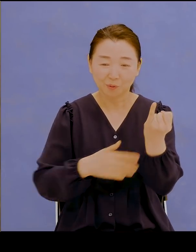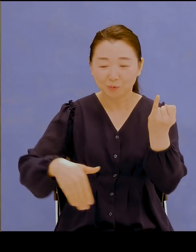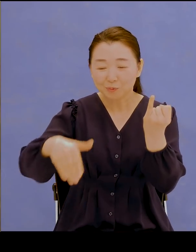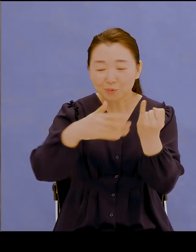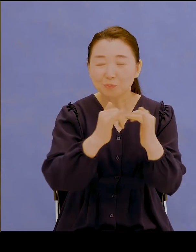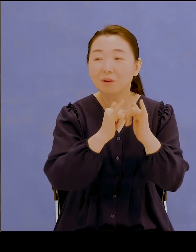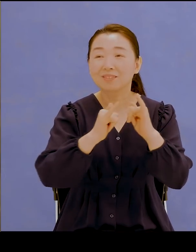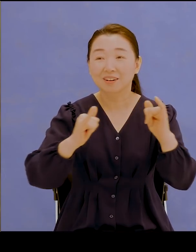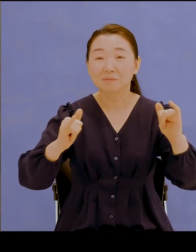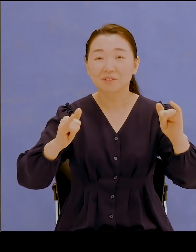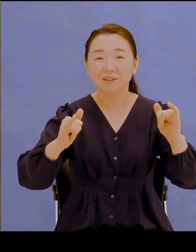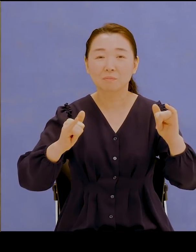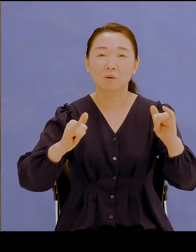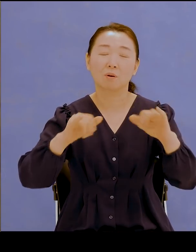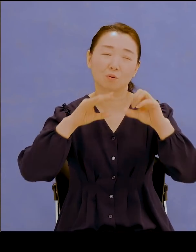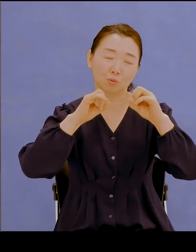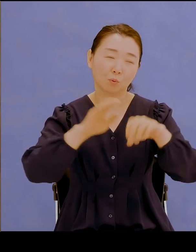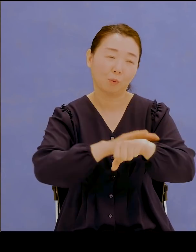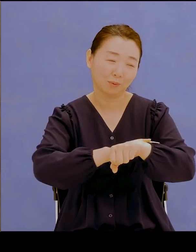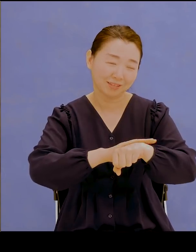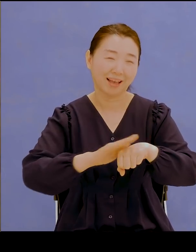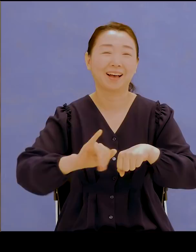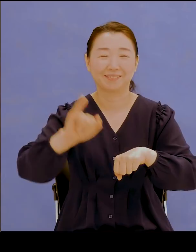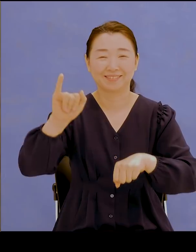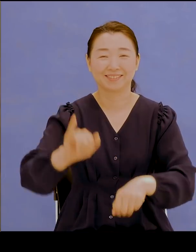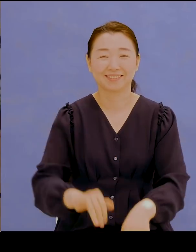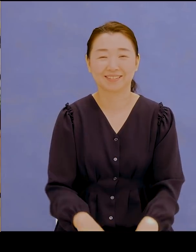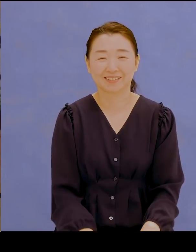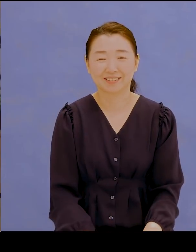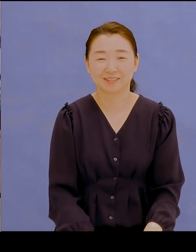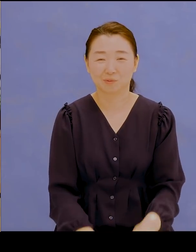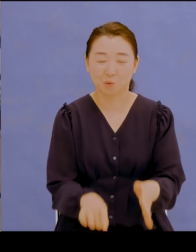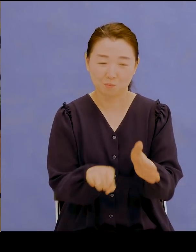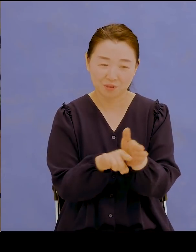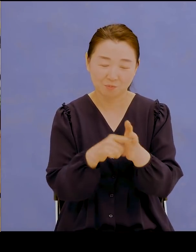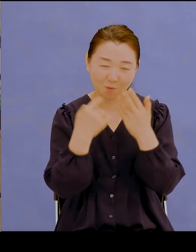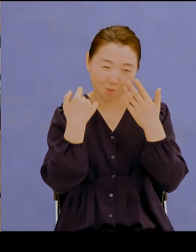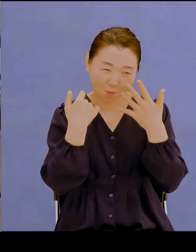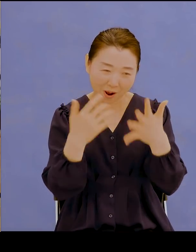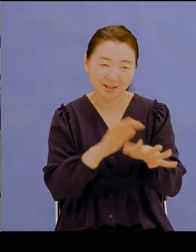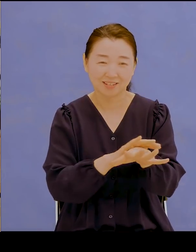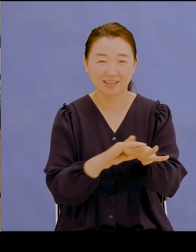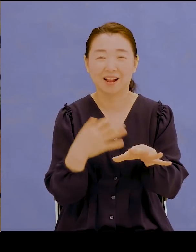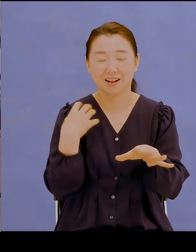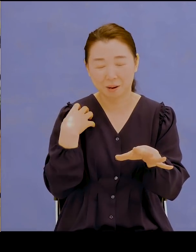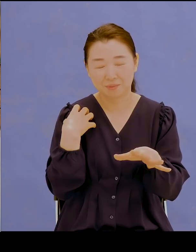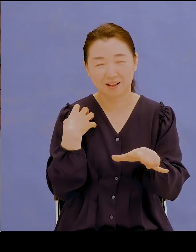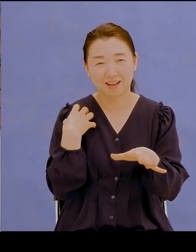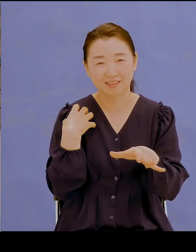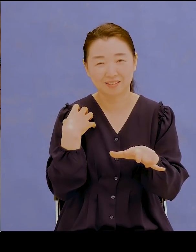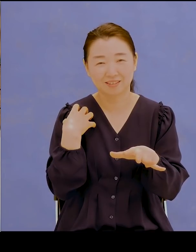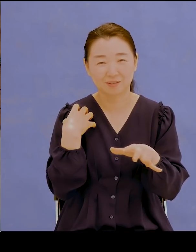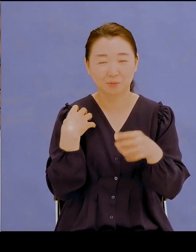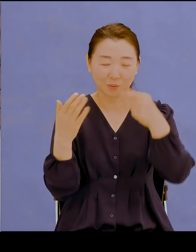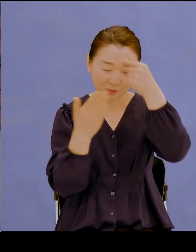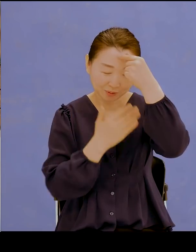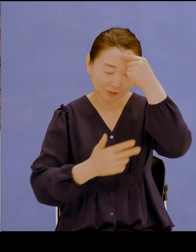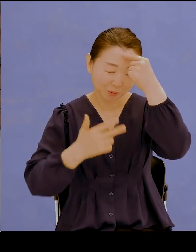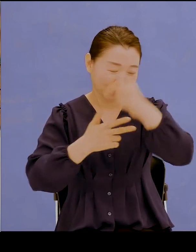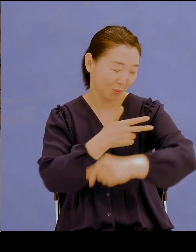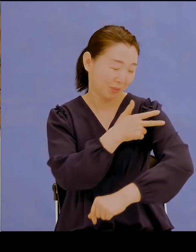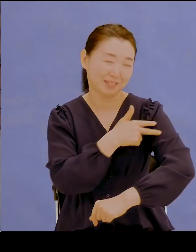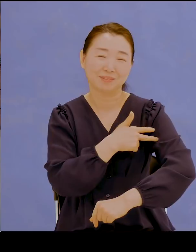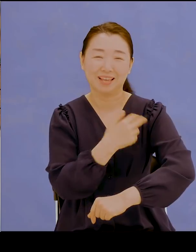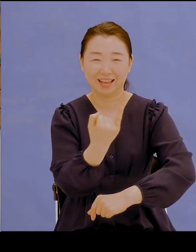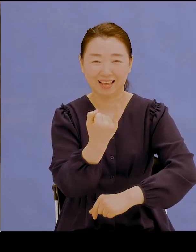동료 연예인들에게도 전도 잘하는 언니시고 믿음의 역할을 확실히 하고 있는 성도님이시기 때문에 집사님이시기 때문에